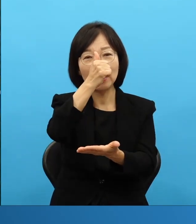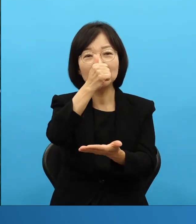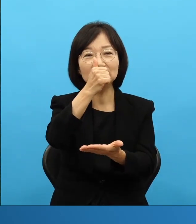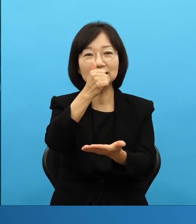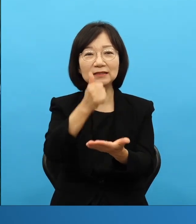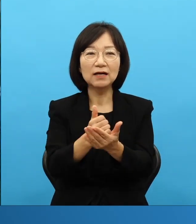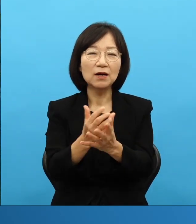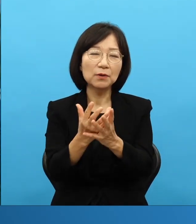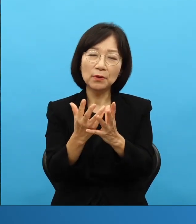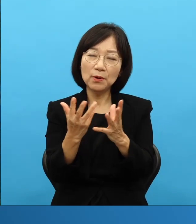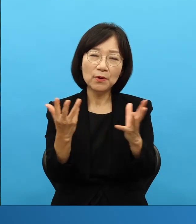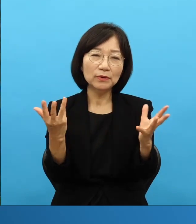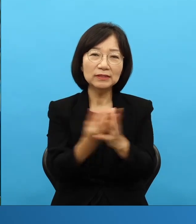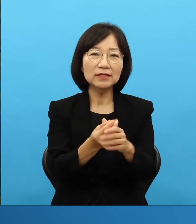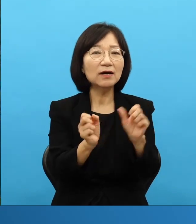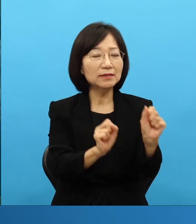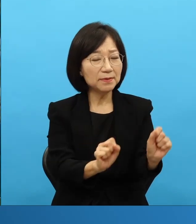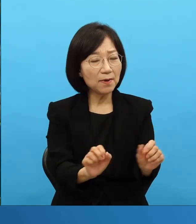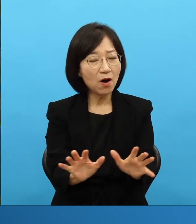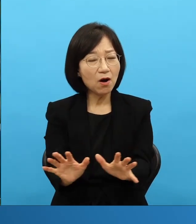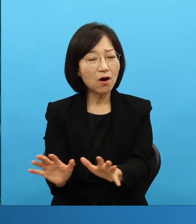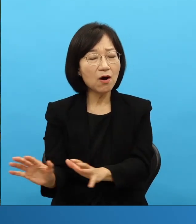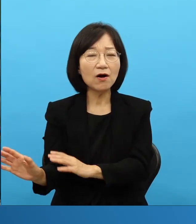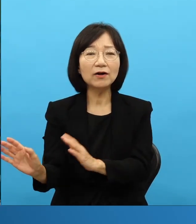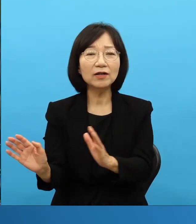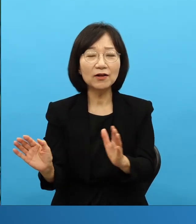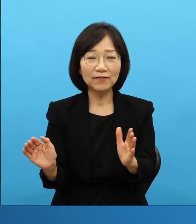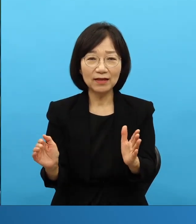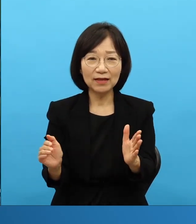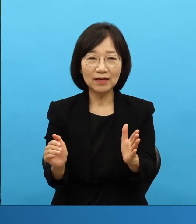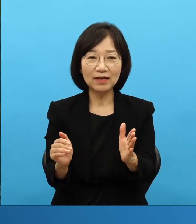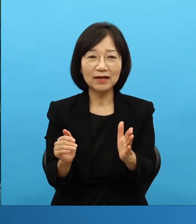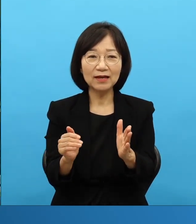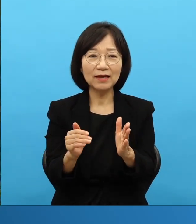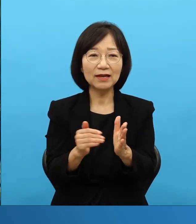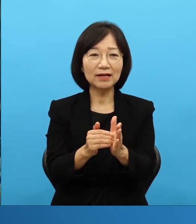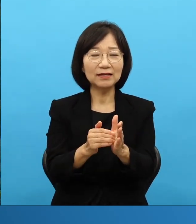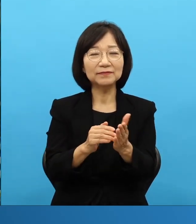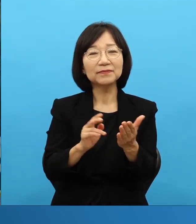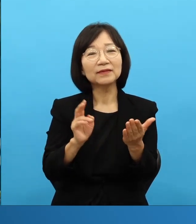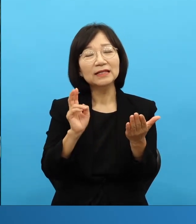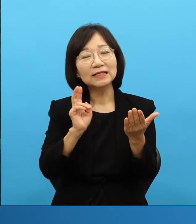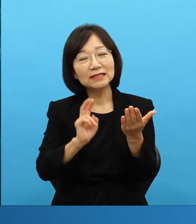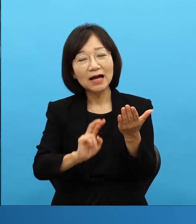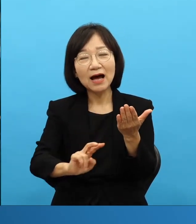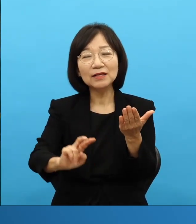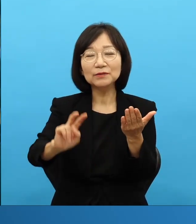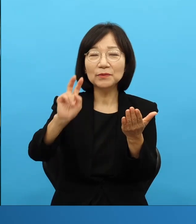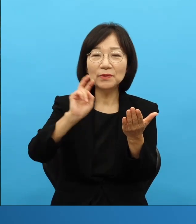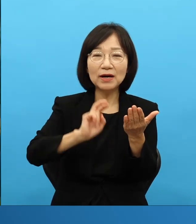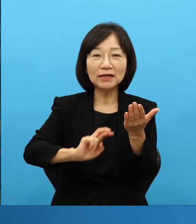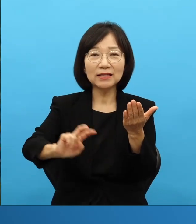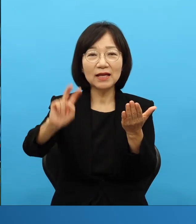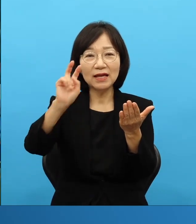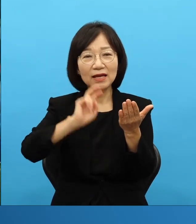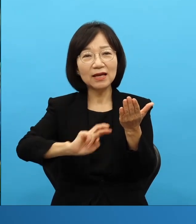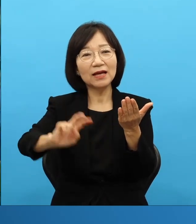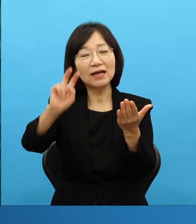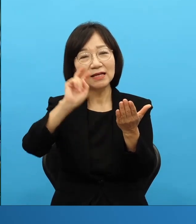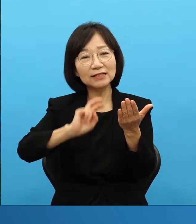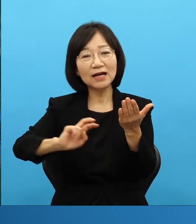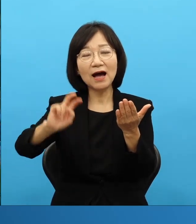가운데서 다시 살아나시며 하늘에 오르사 전능하신 하나님 우편에 앉아 계시다가 저리로서